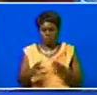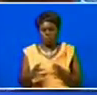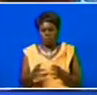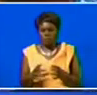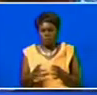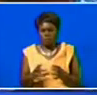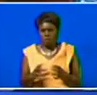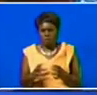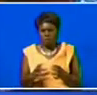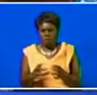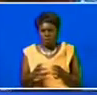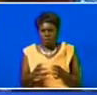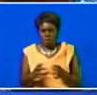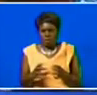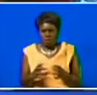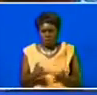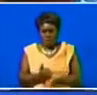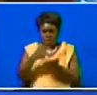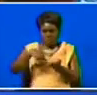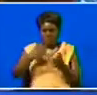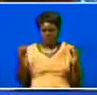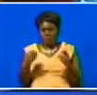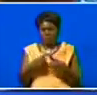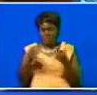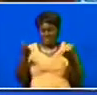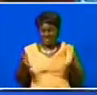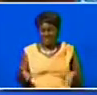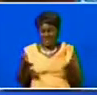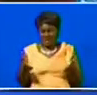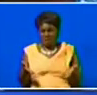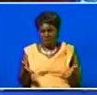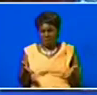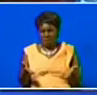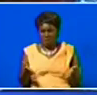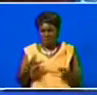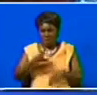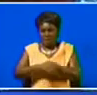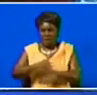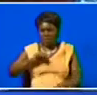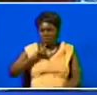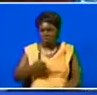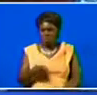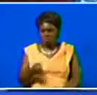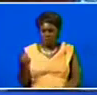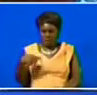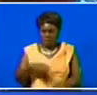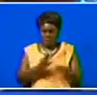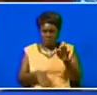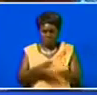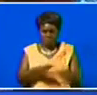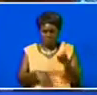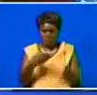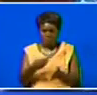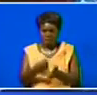nilikuwa sina mtu wa kunisaidia chochote lakini sahi kipata oda, tunakuja kushona,